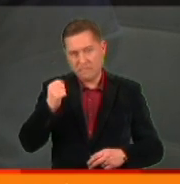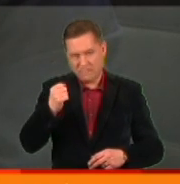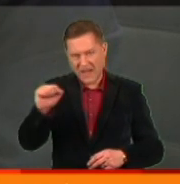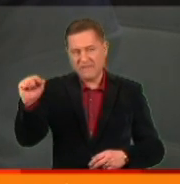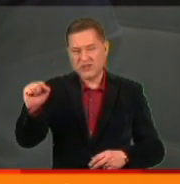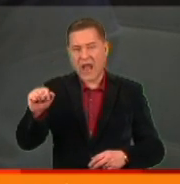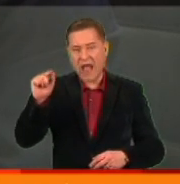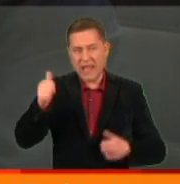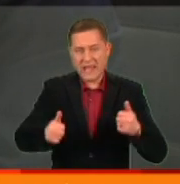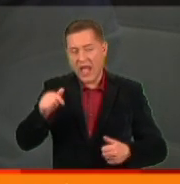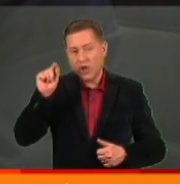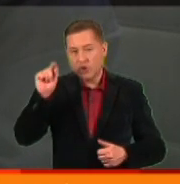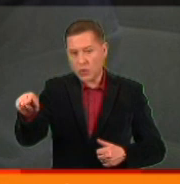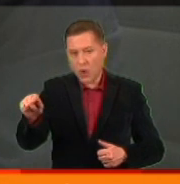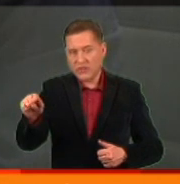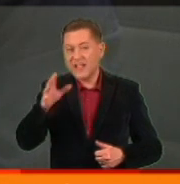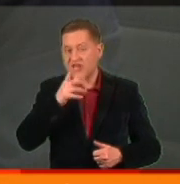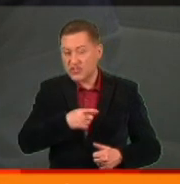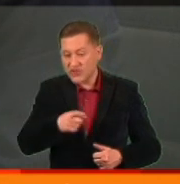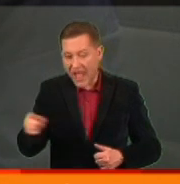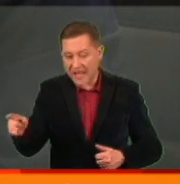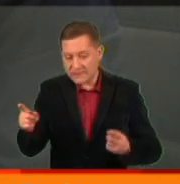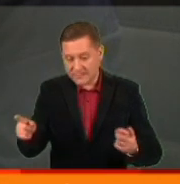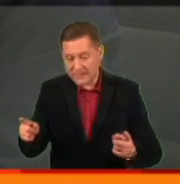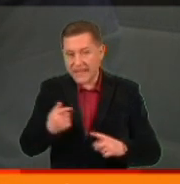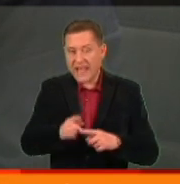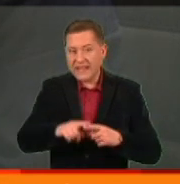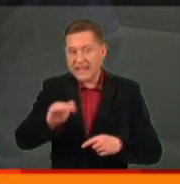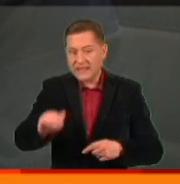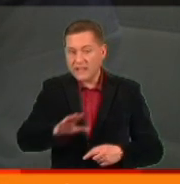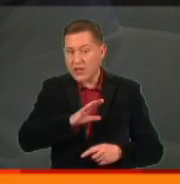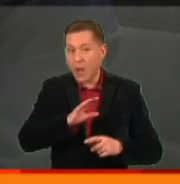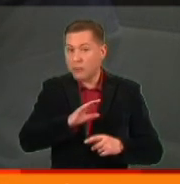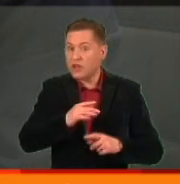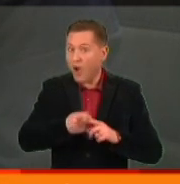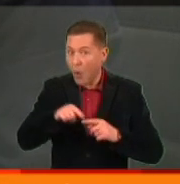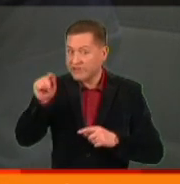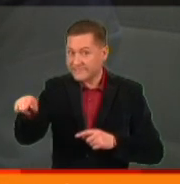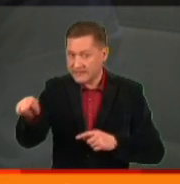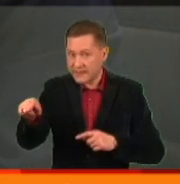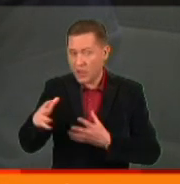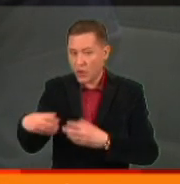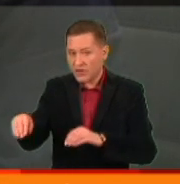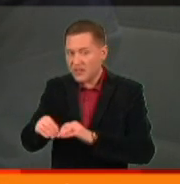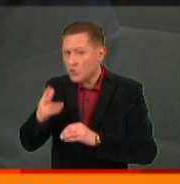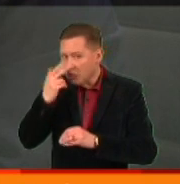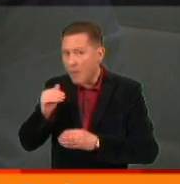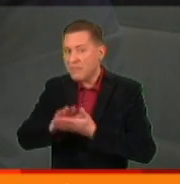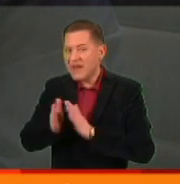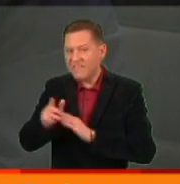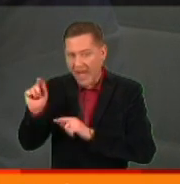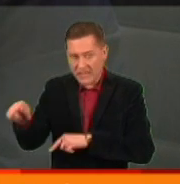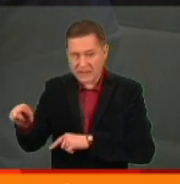той час, який дитина була в цій родині, прив'язання з дитини. Якщо не